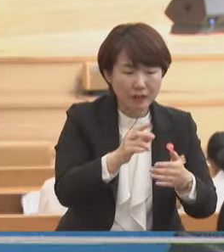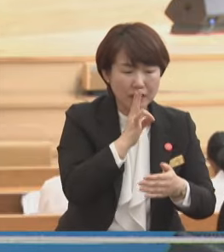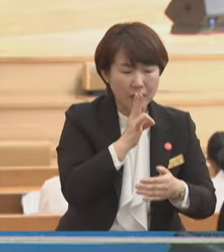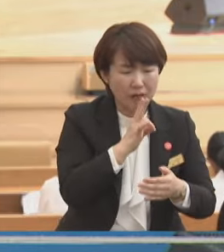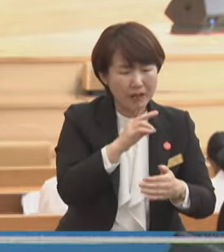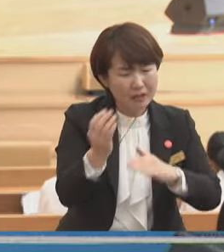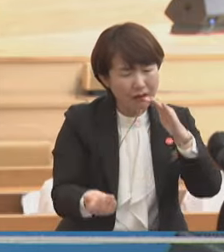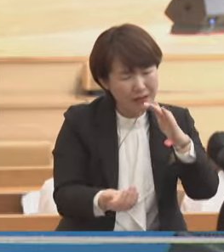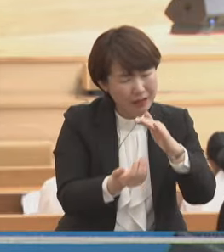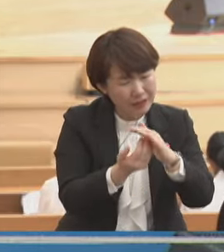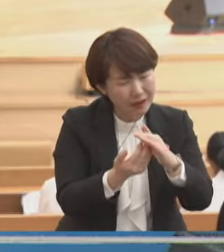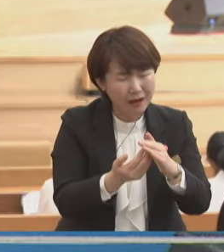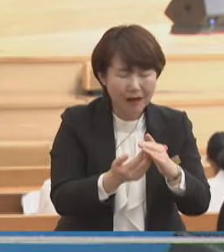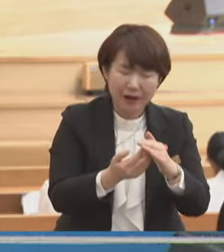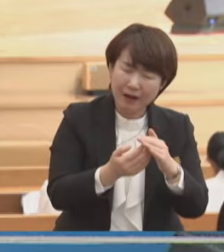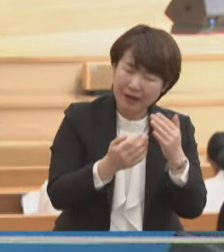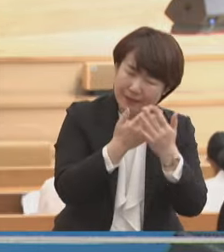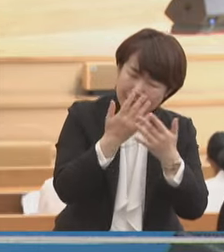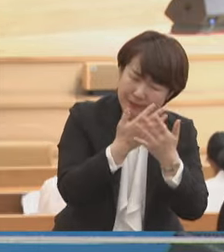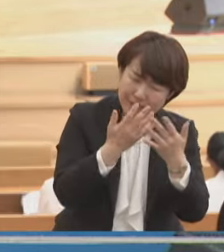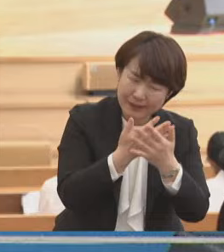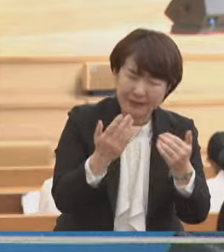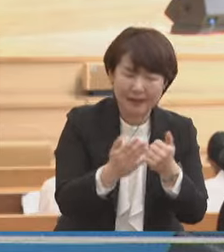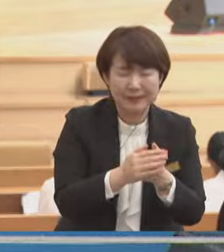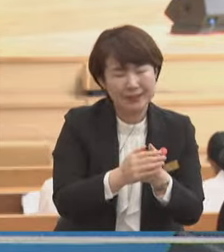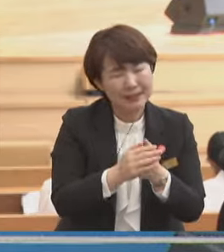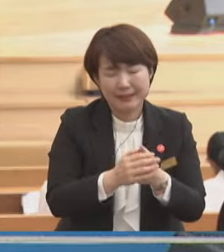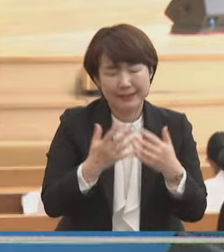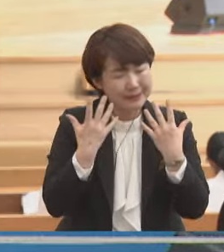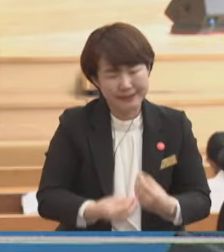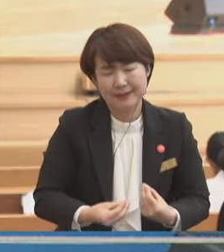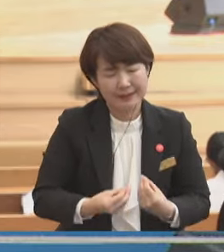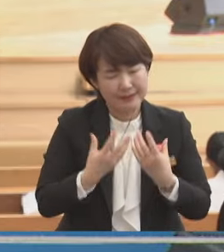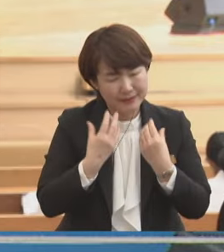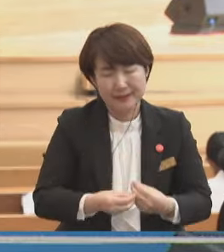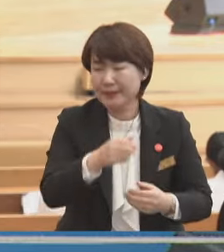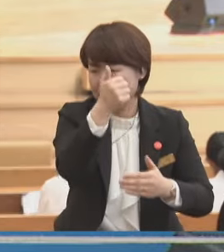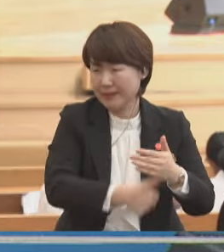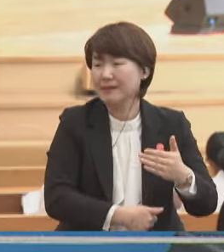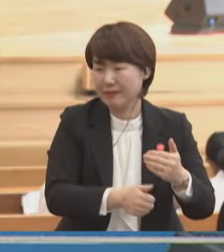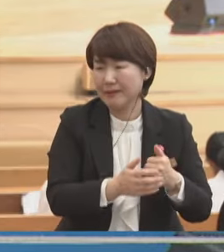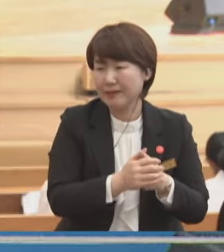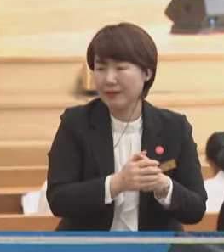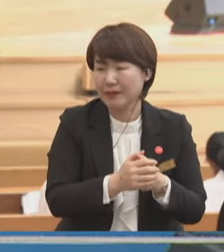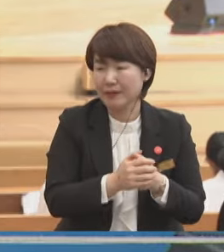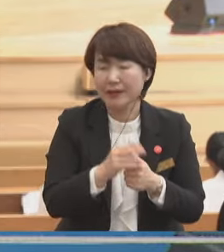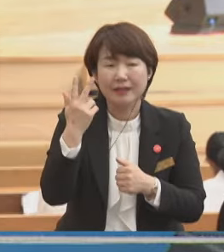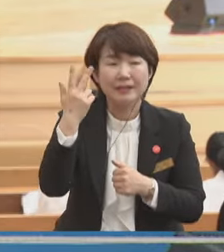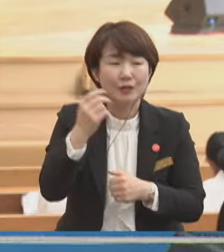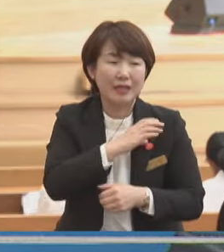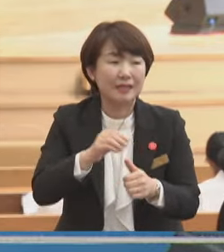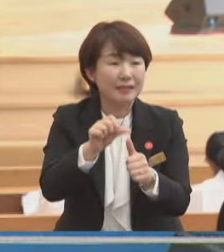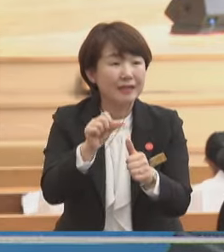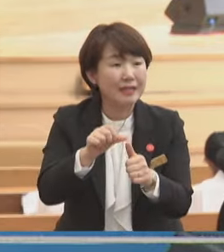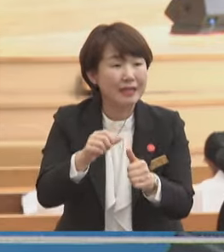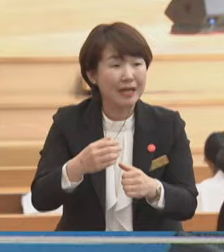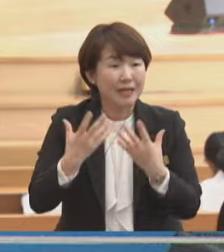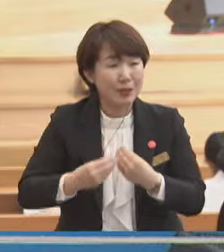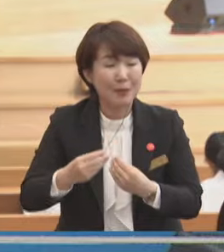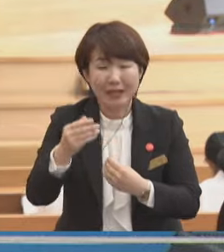가망성이 전혀 안 보이 까 절망이 빠져버리는 거예 지난주에 우리가 크리스천이 절망의 거인에